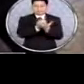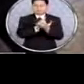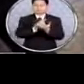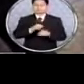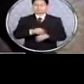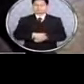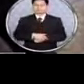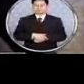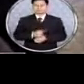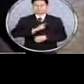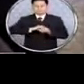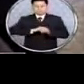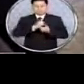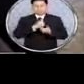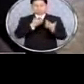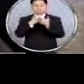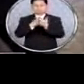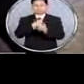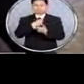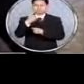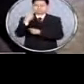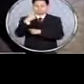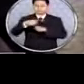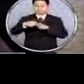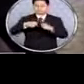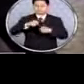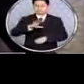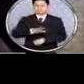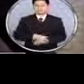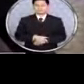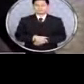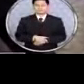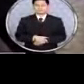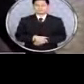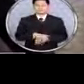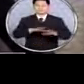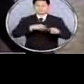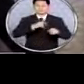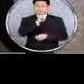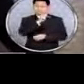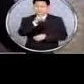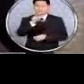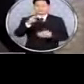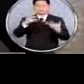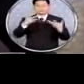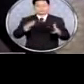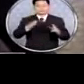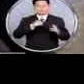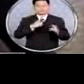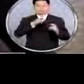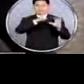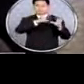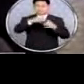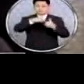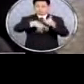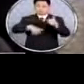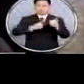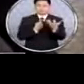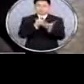都有我们要努力的方向跟目标。我们看到其实我们在很多的多边组织已经是会